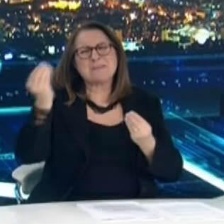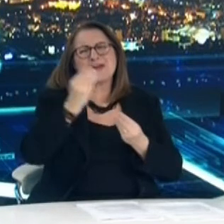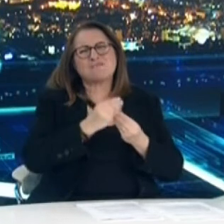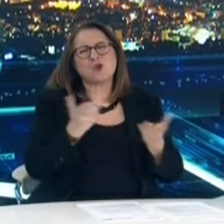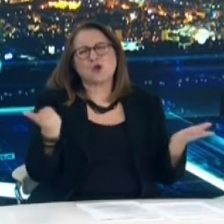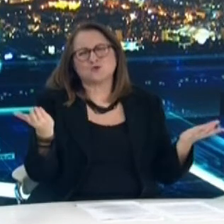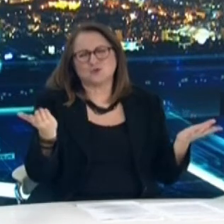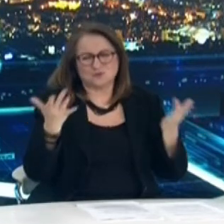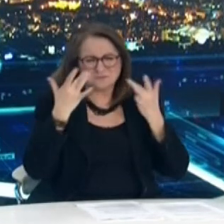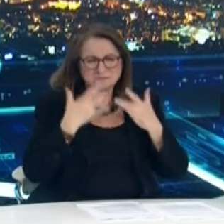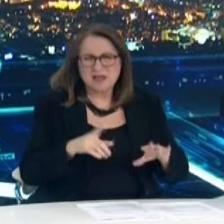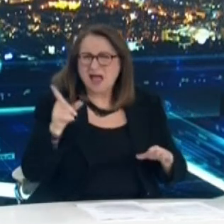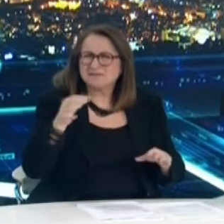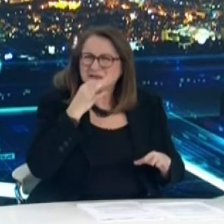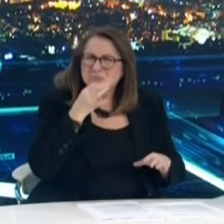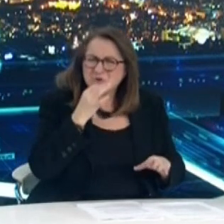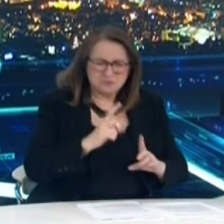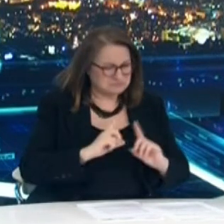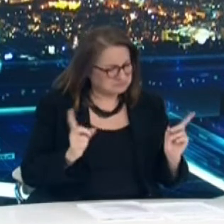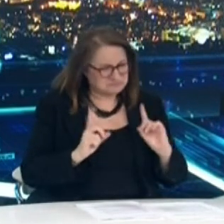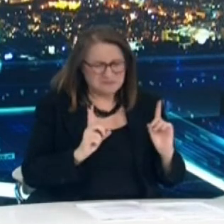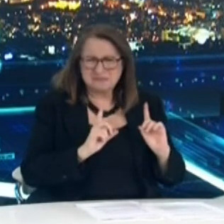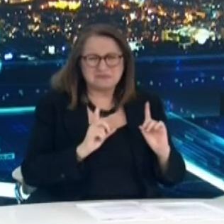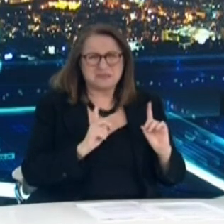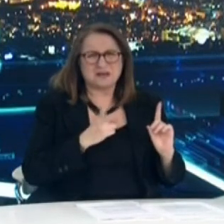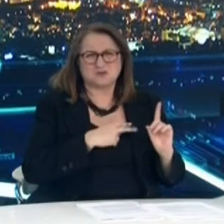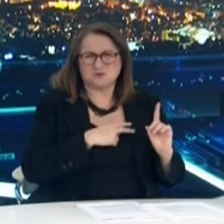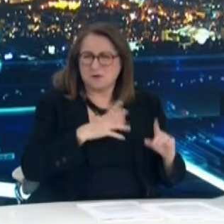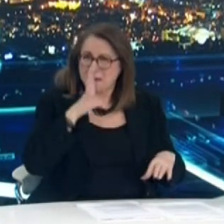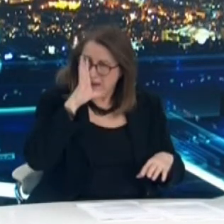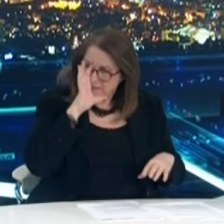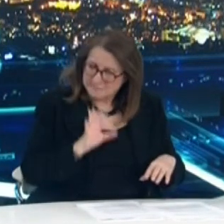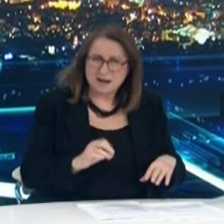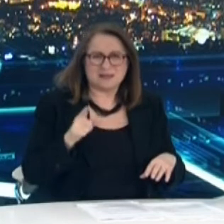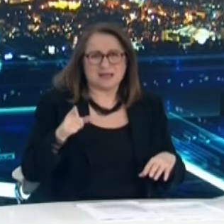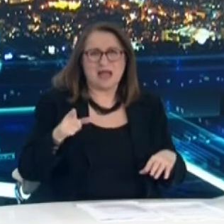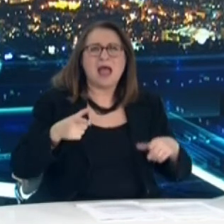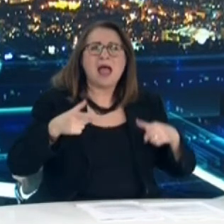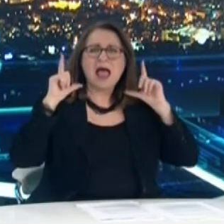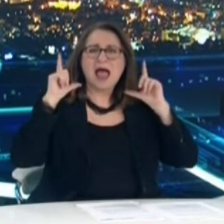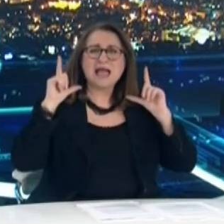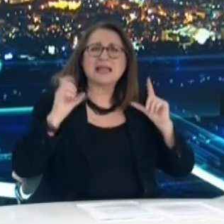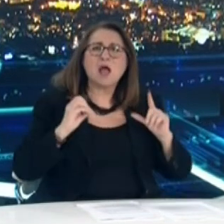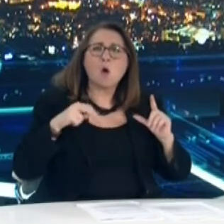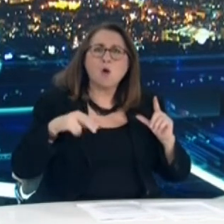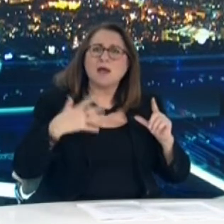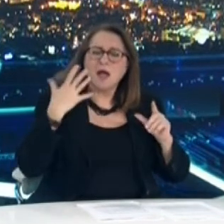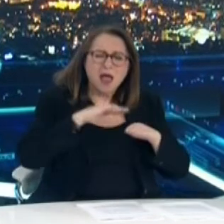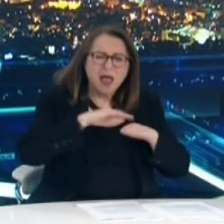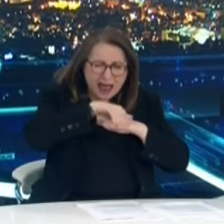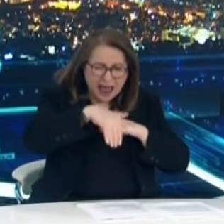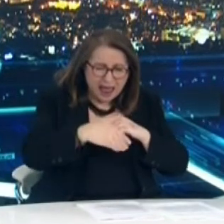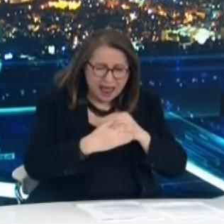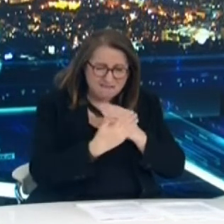του. Πράγματι, το νοσοκομείο Αγία Όλγα δέχτηκε, είχε μία εργώδη εφημερία